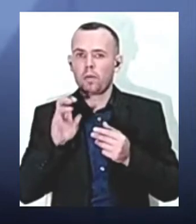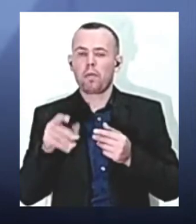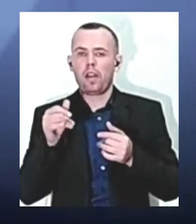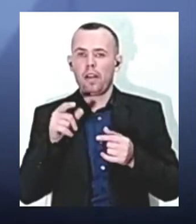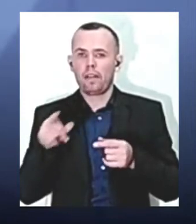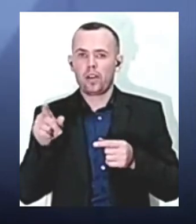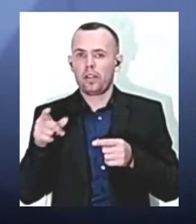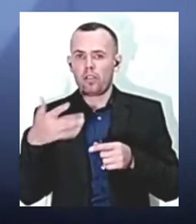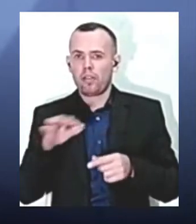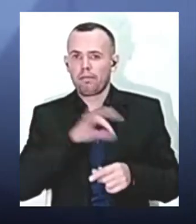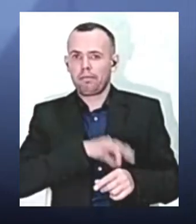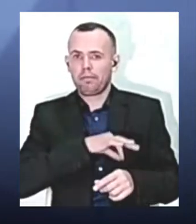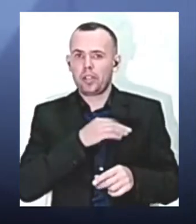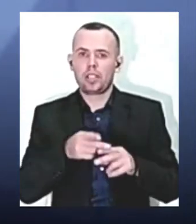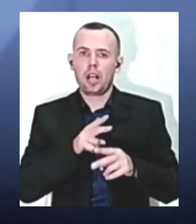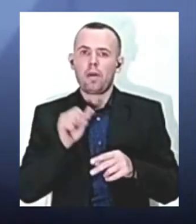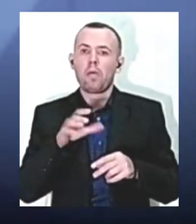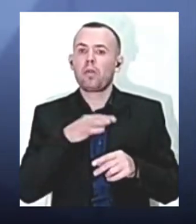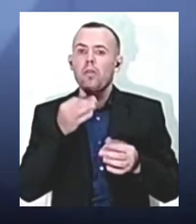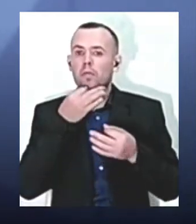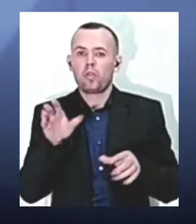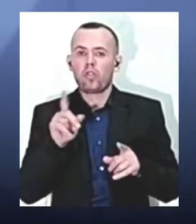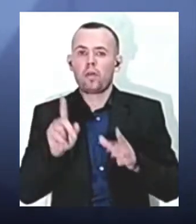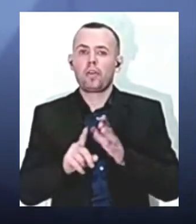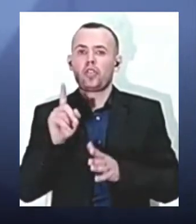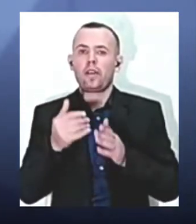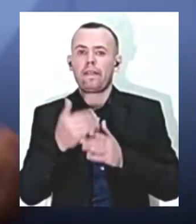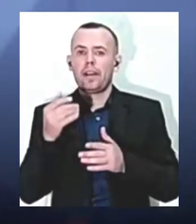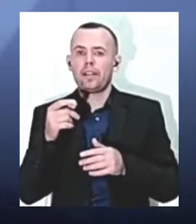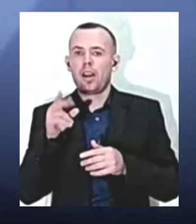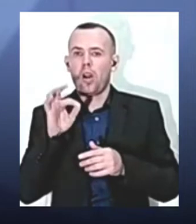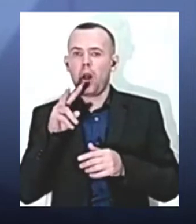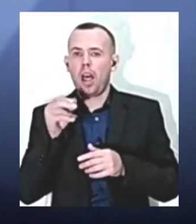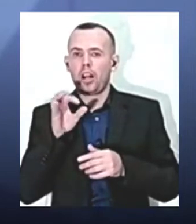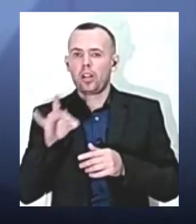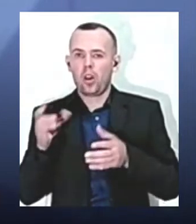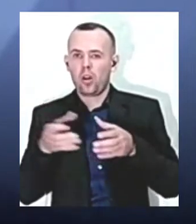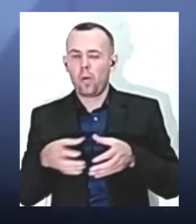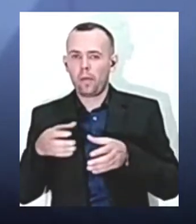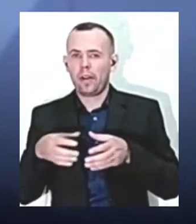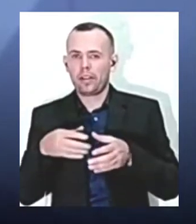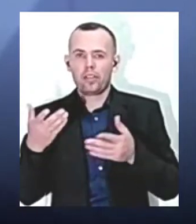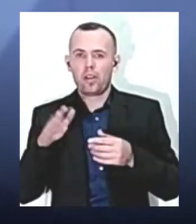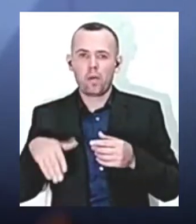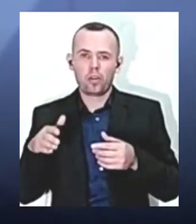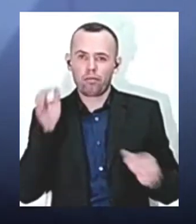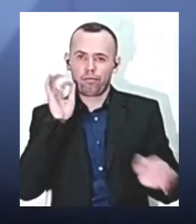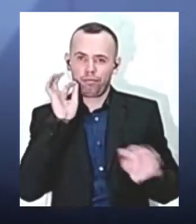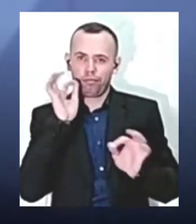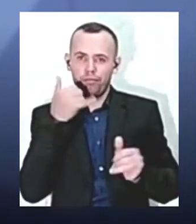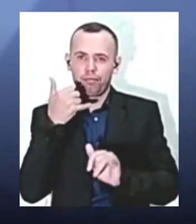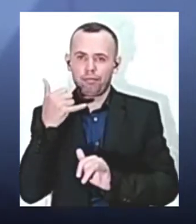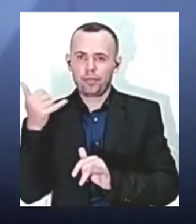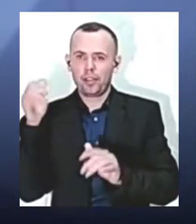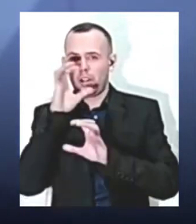бути будь-що, починаючи від діяльності колекторських компаній, які потім дзвонять людям і вночі, погрожують і так далі,